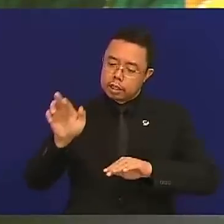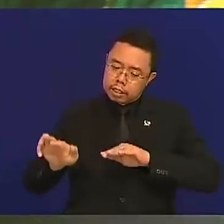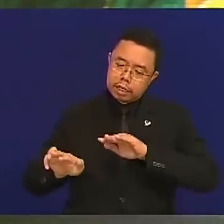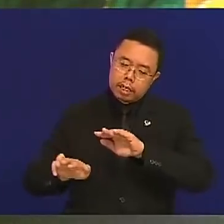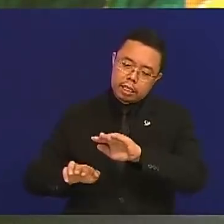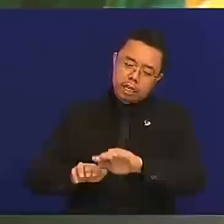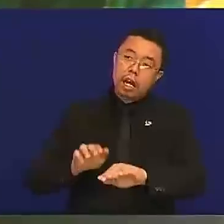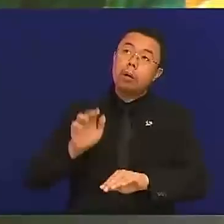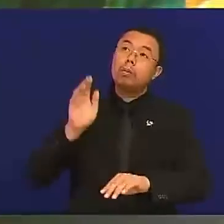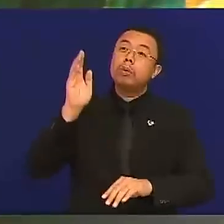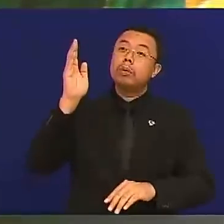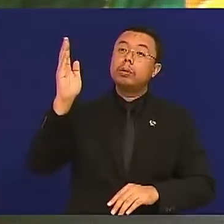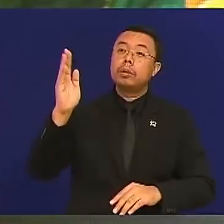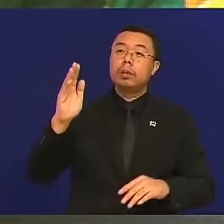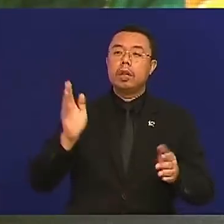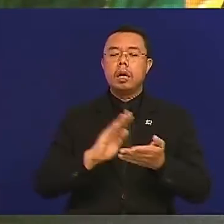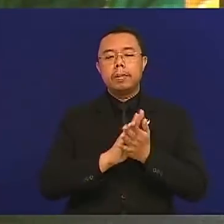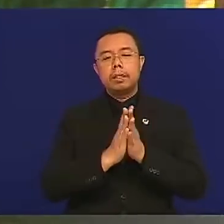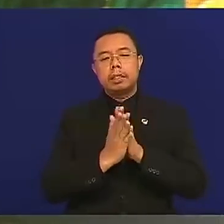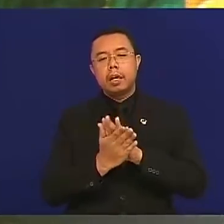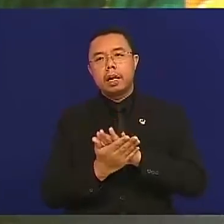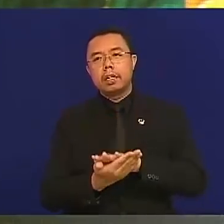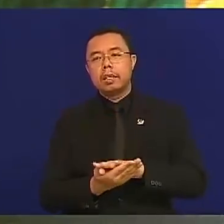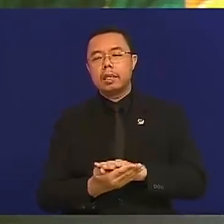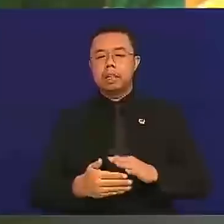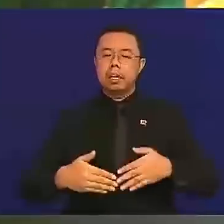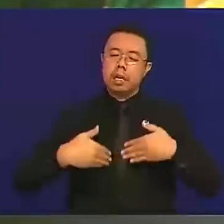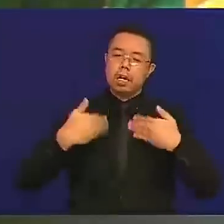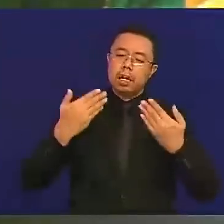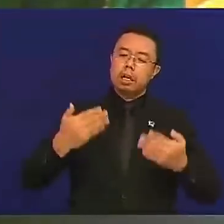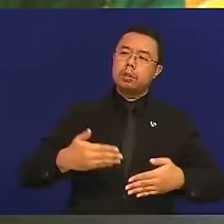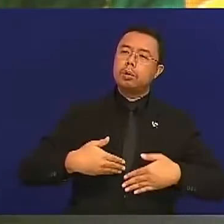mengikut jejakmu, menjadi